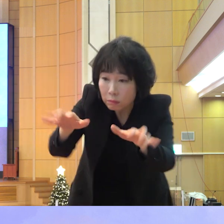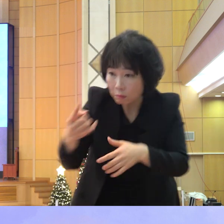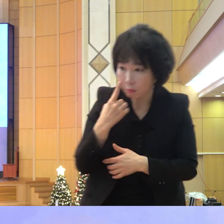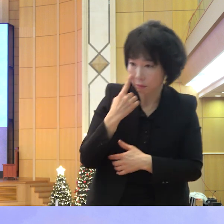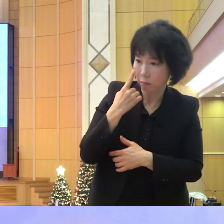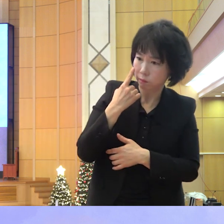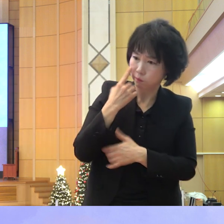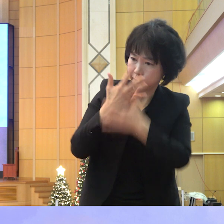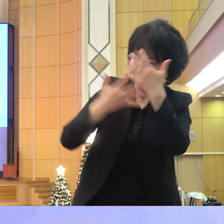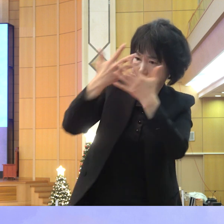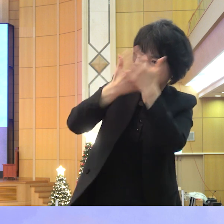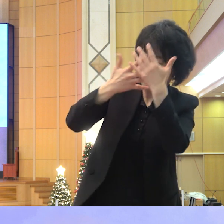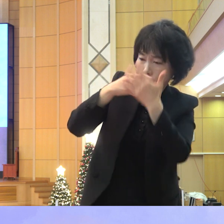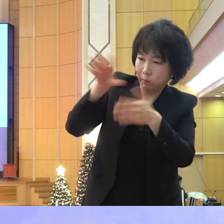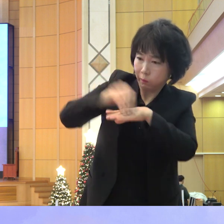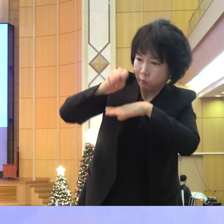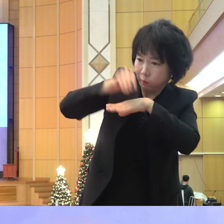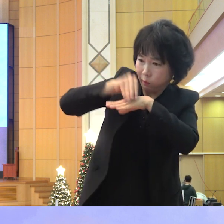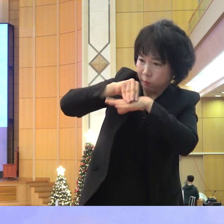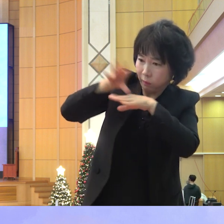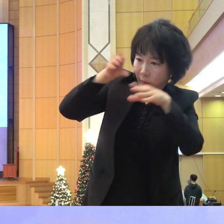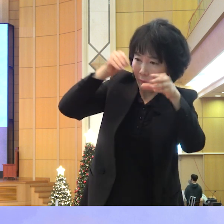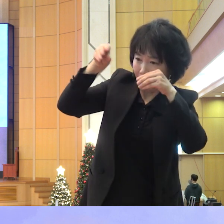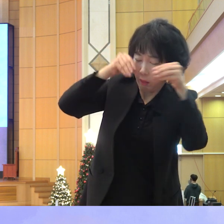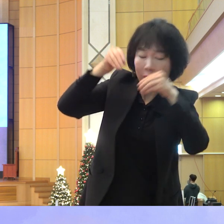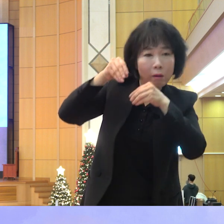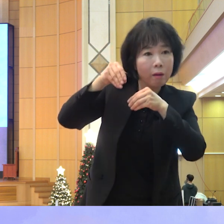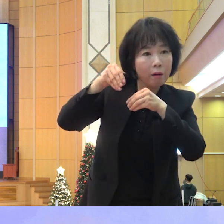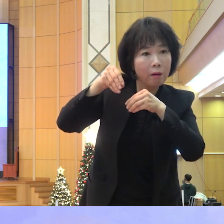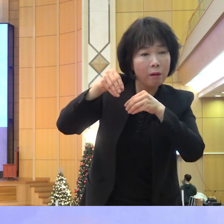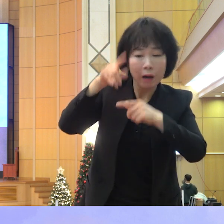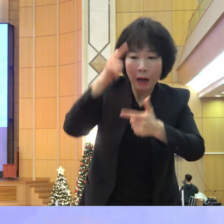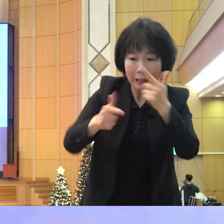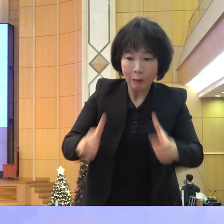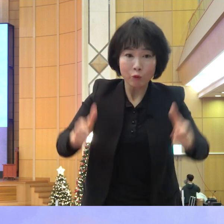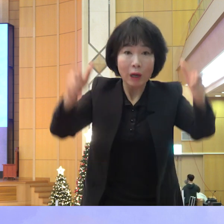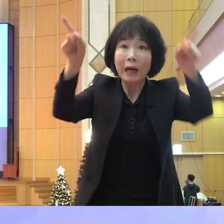그 군데군데 벗긴 나무 가지를 심어놨어.